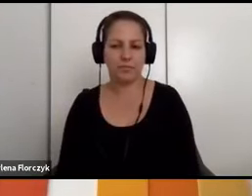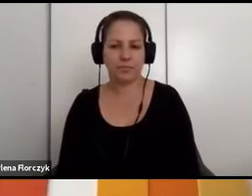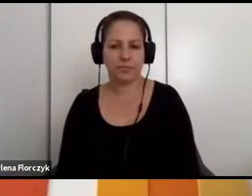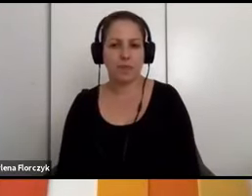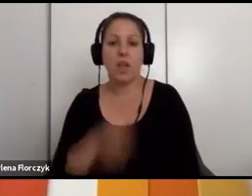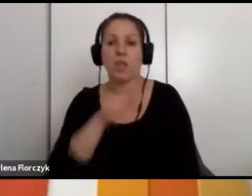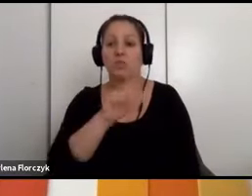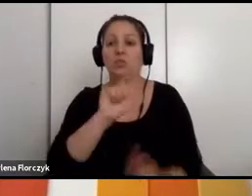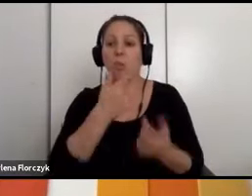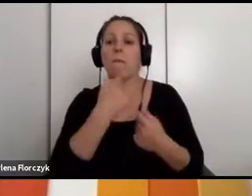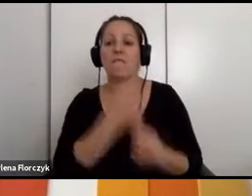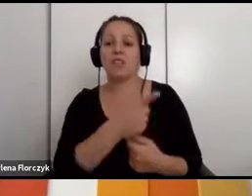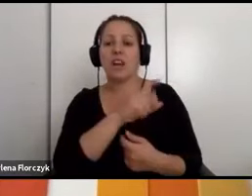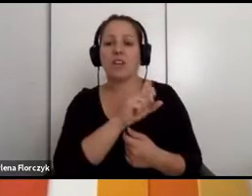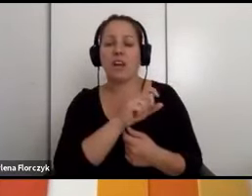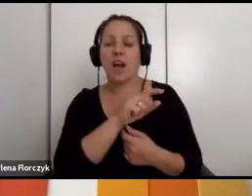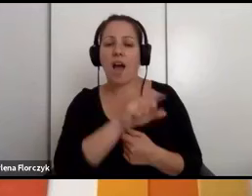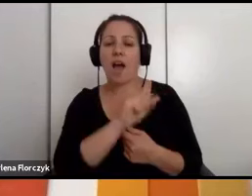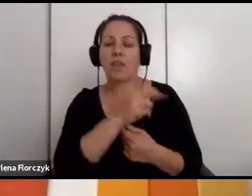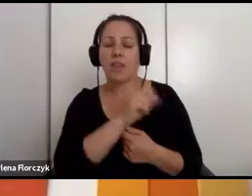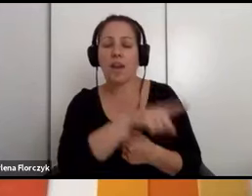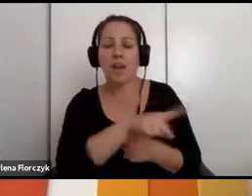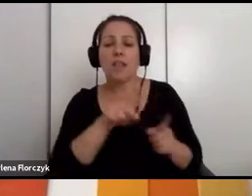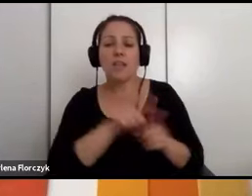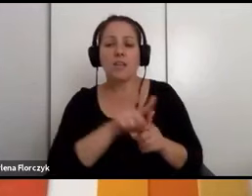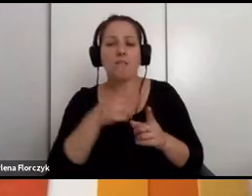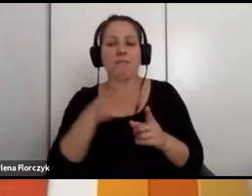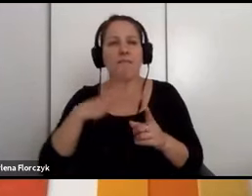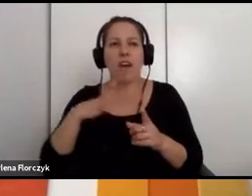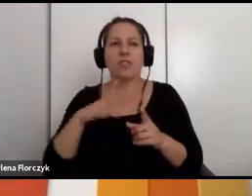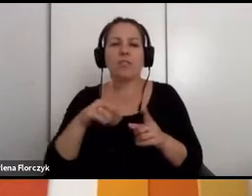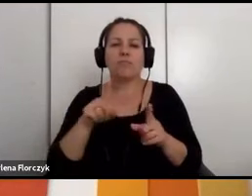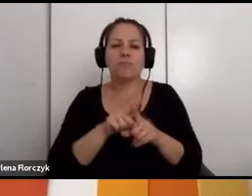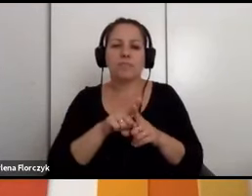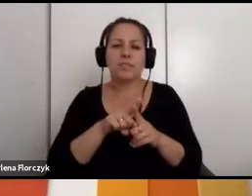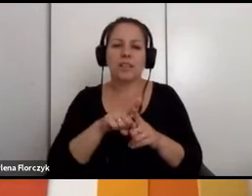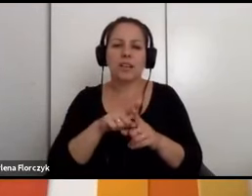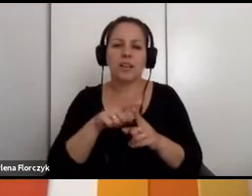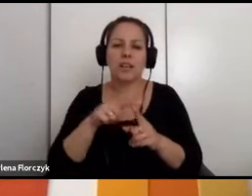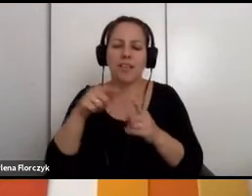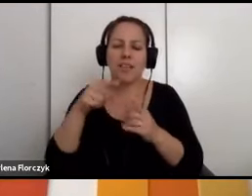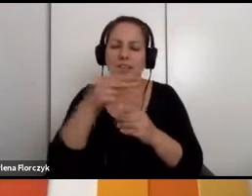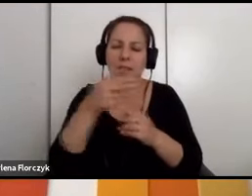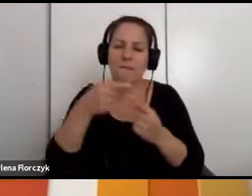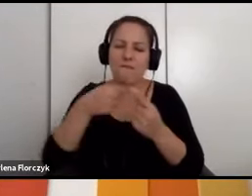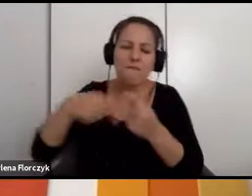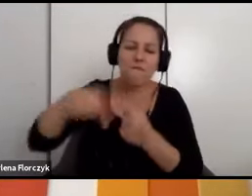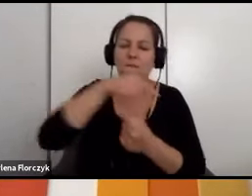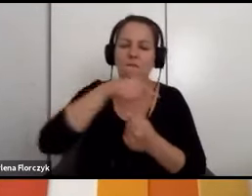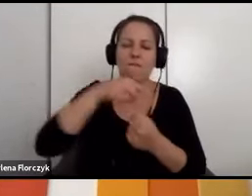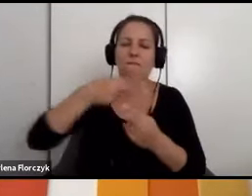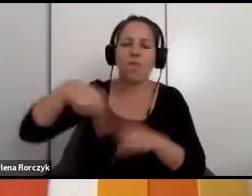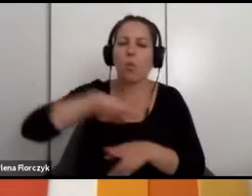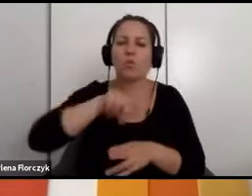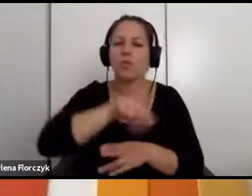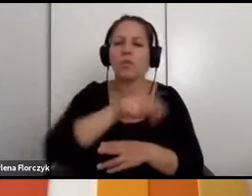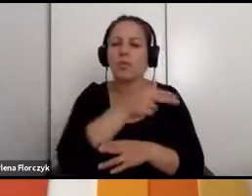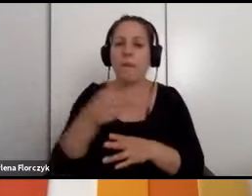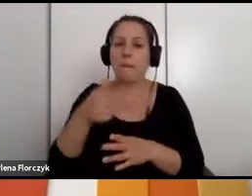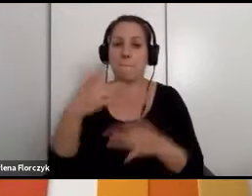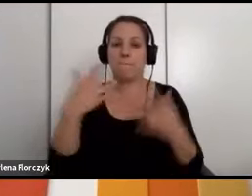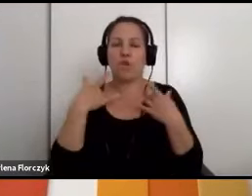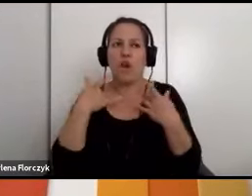To co powiedziałaś, to wydaje mi się, że jeszcze warto jakby zapętlić naszą rozmowę, wrócić do tego, że tym